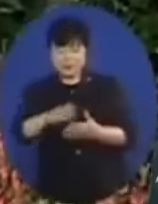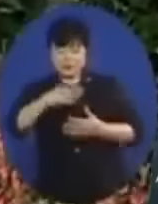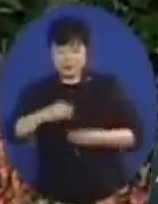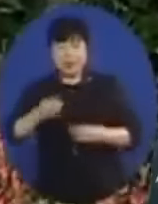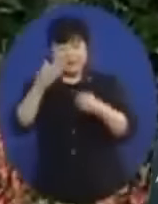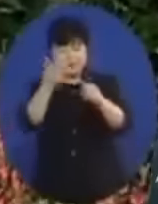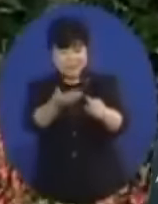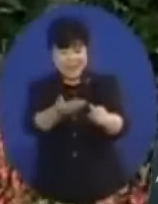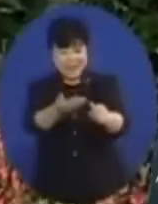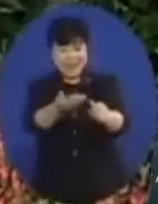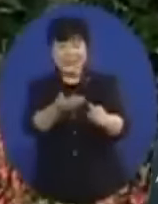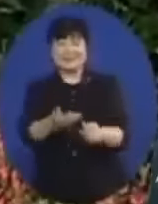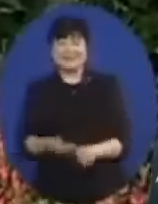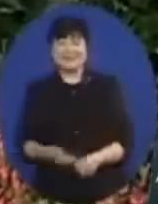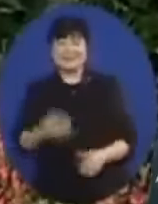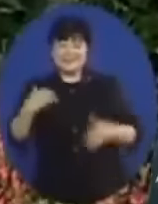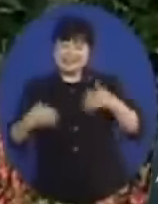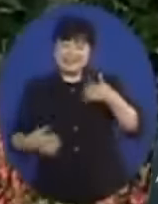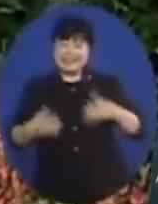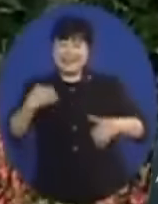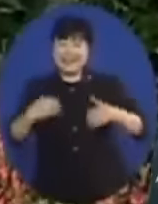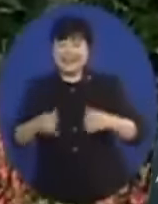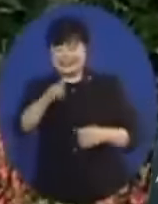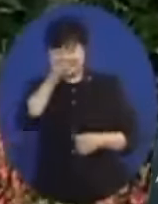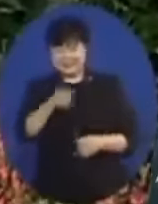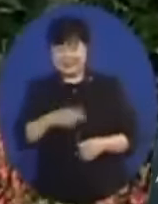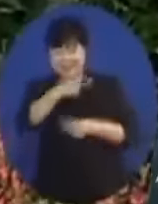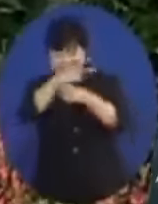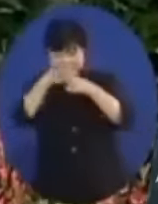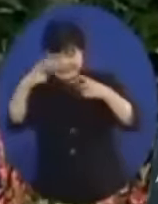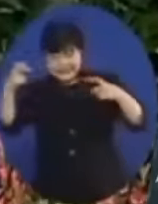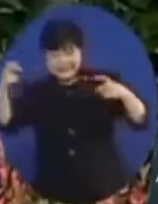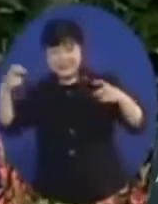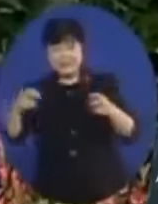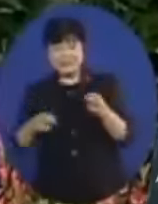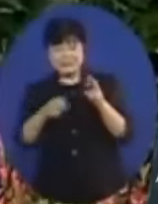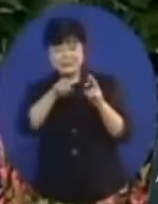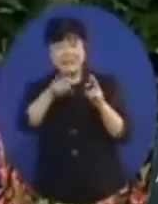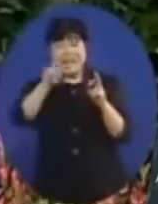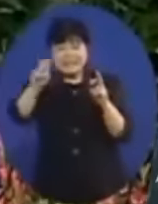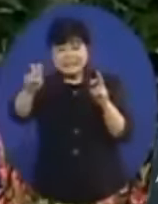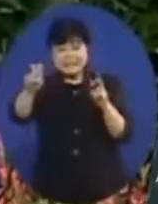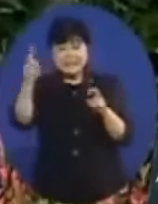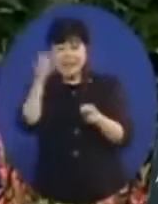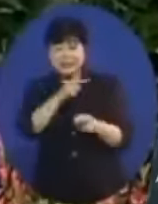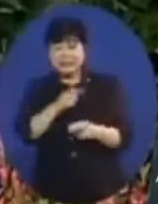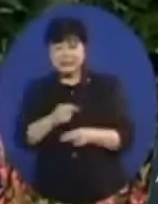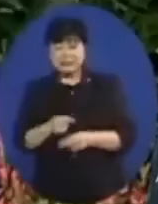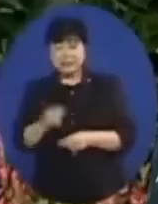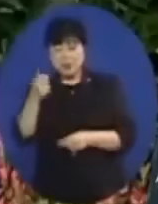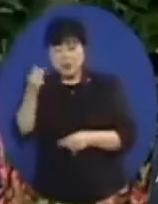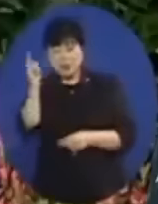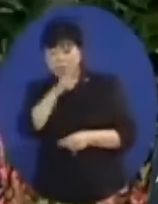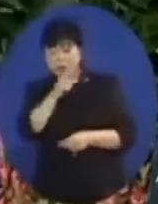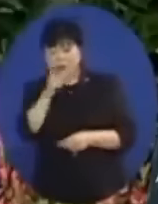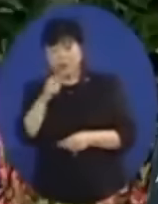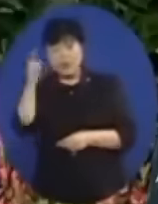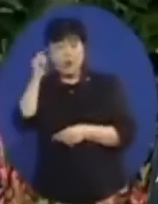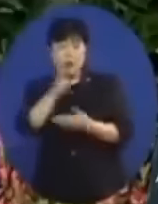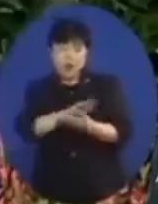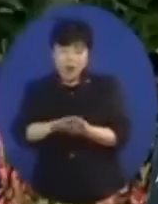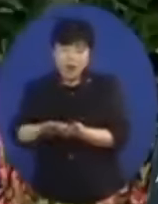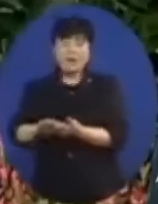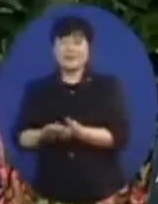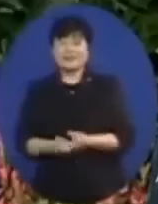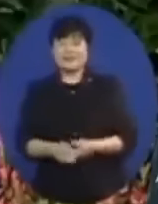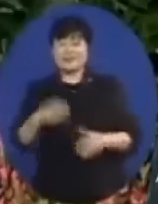하는 것입니다. 그리고 희락이 있습니다. 잠언 12장 20절에 악을 행하는 자의 마음속에는 속임이 있고 화평을 의논하는